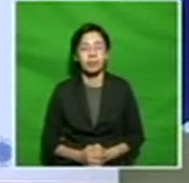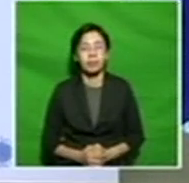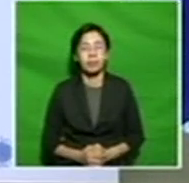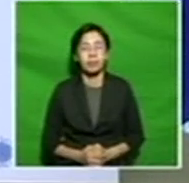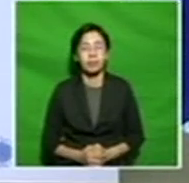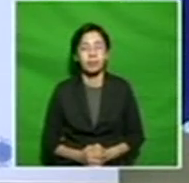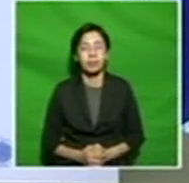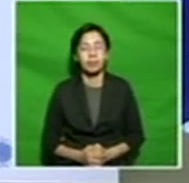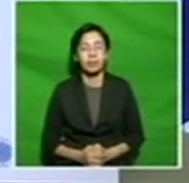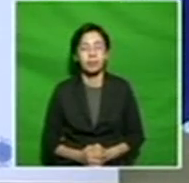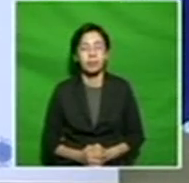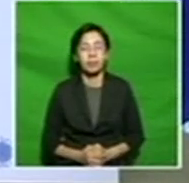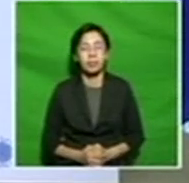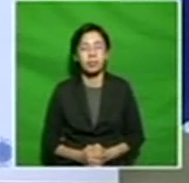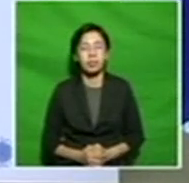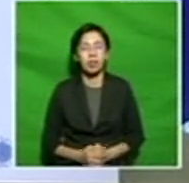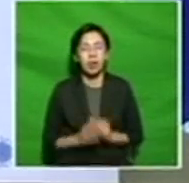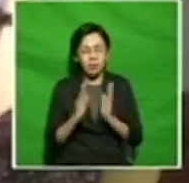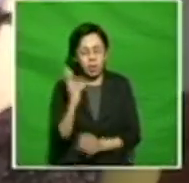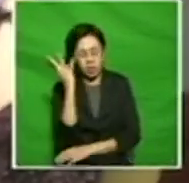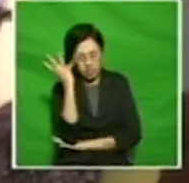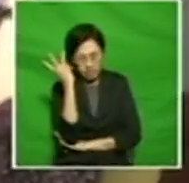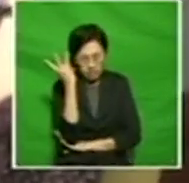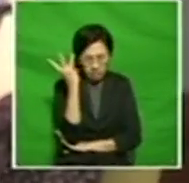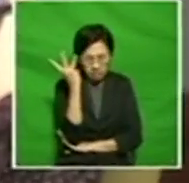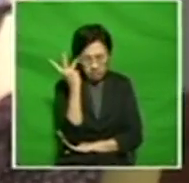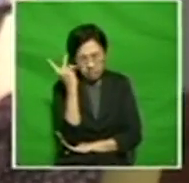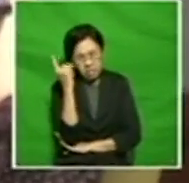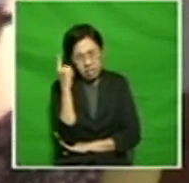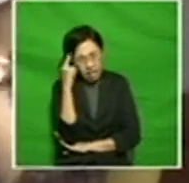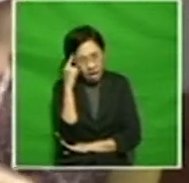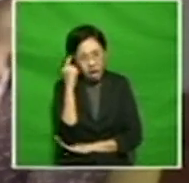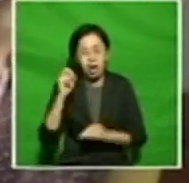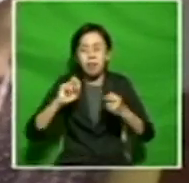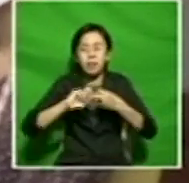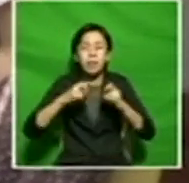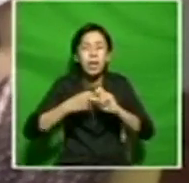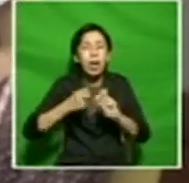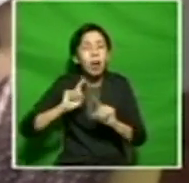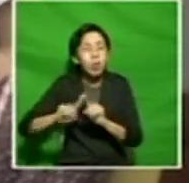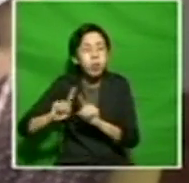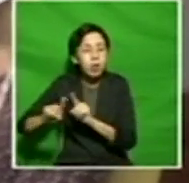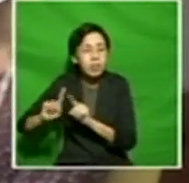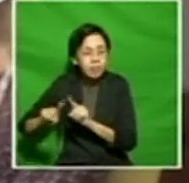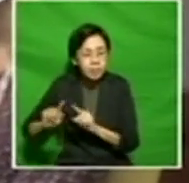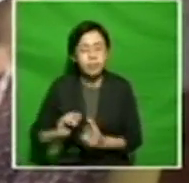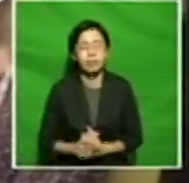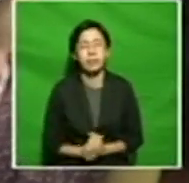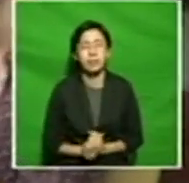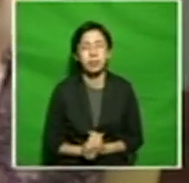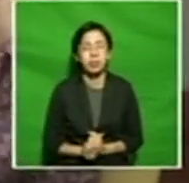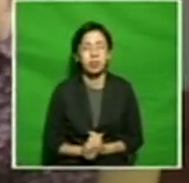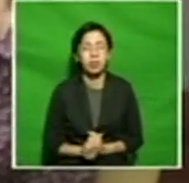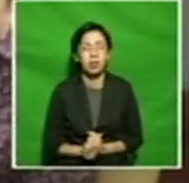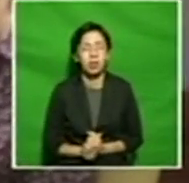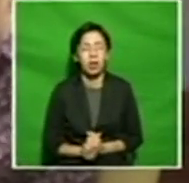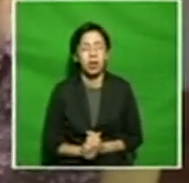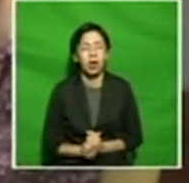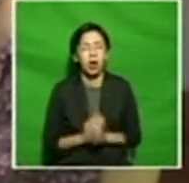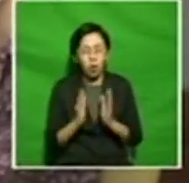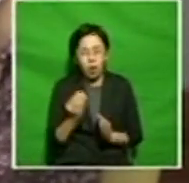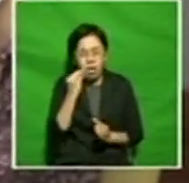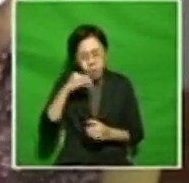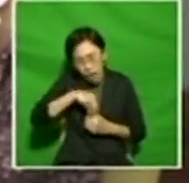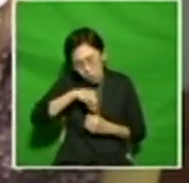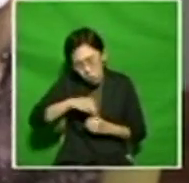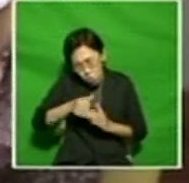ท่านครับตอนนี้มีความกังวลว่าคือด้วยปัญหาหลายอย่างแล้วก็ทั้งคนต้องอยู่ที่บ้านโดยส่วน